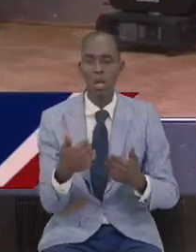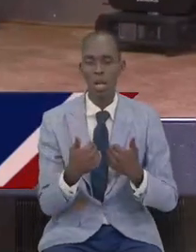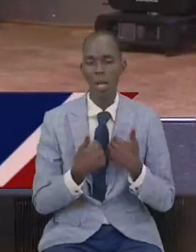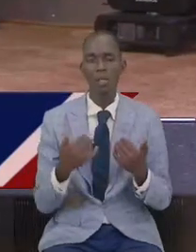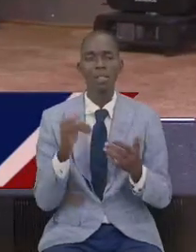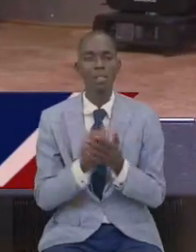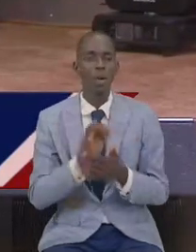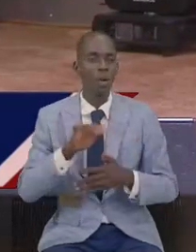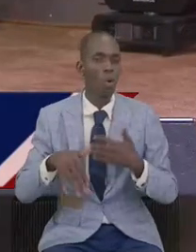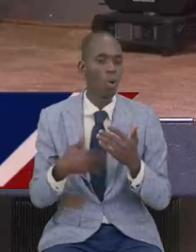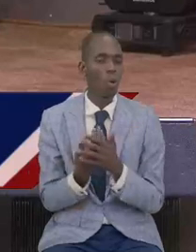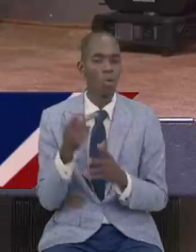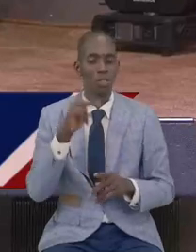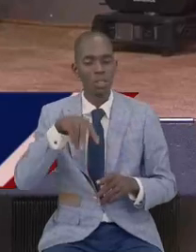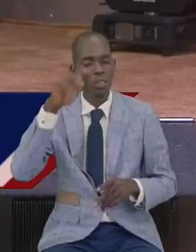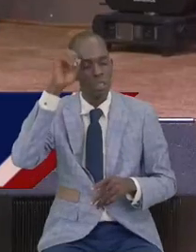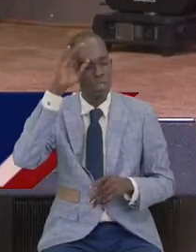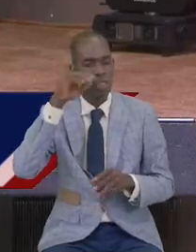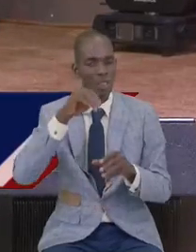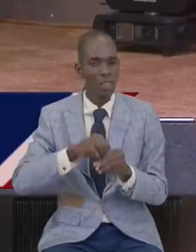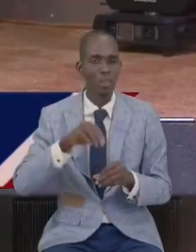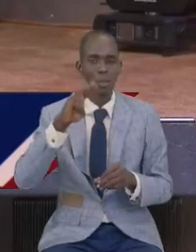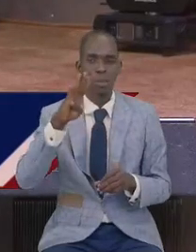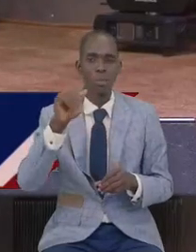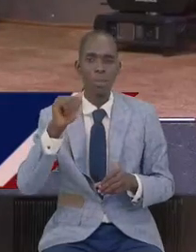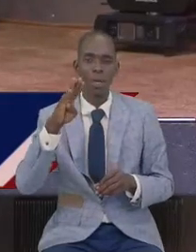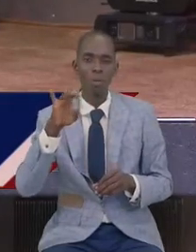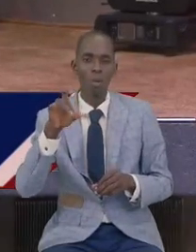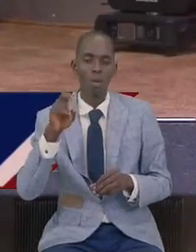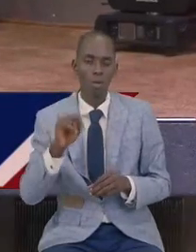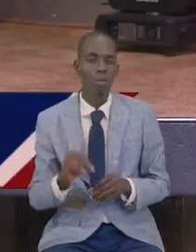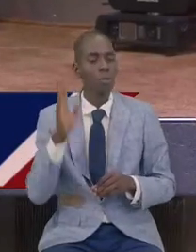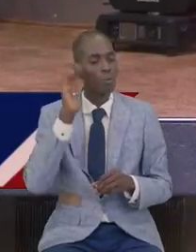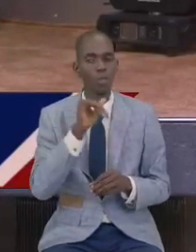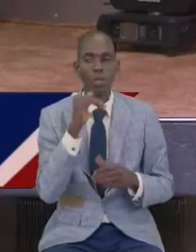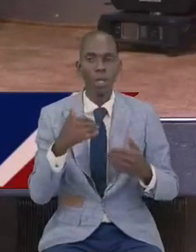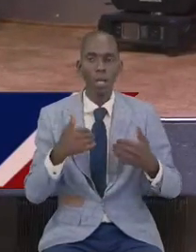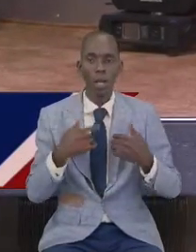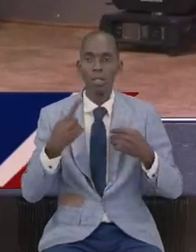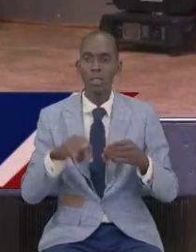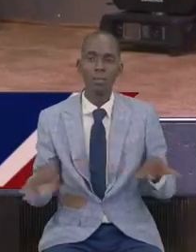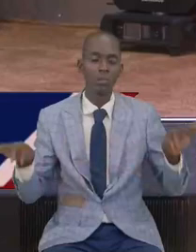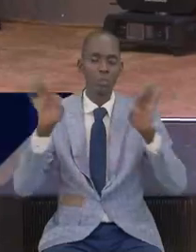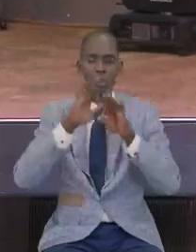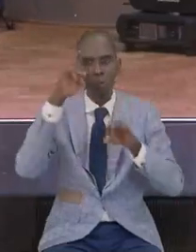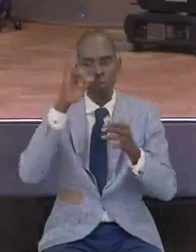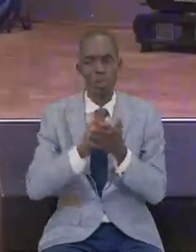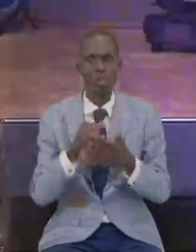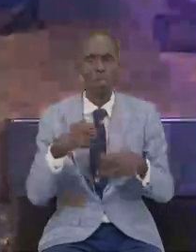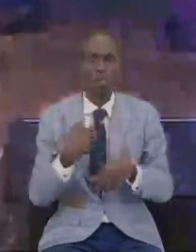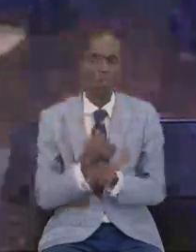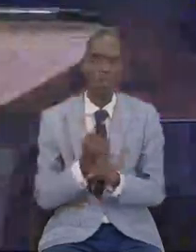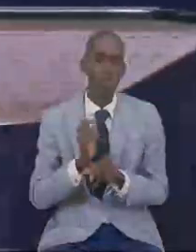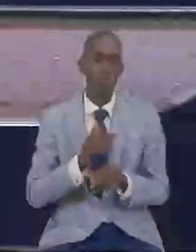les Babyloniens n'avaient pas. La sagesse essentielle qui nous maintient plus fort que les guerriers du monde.